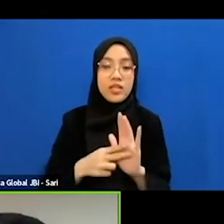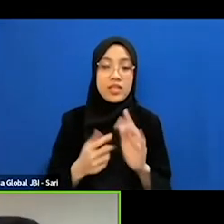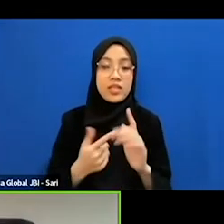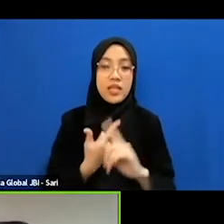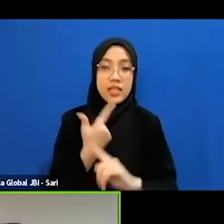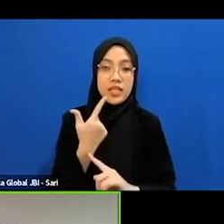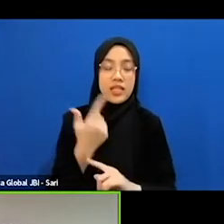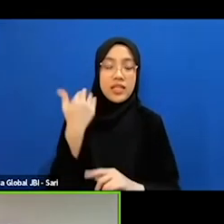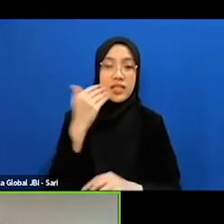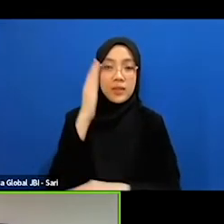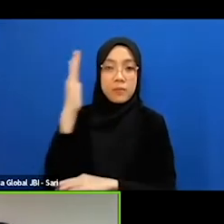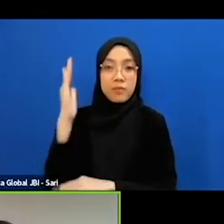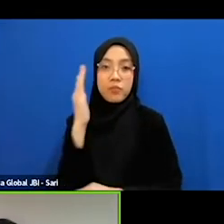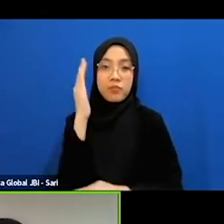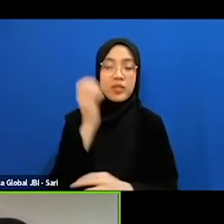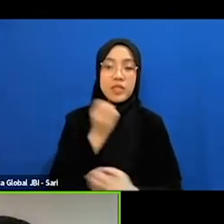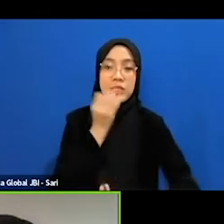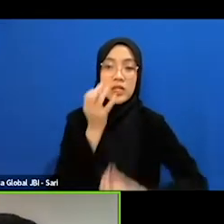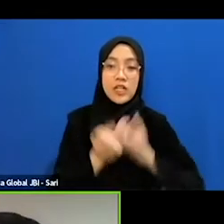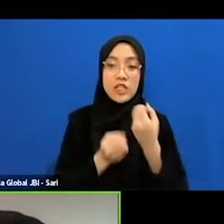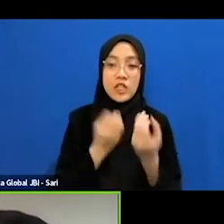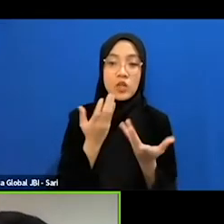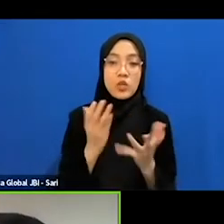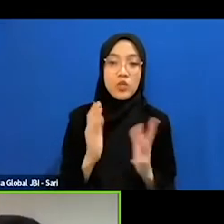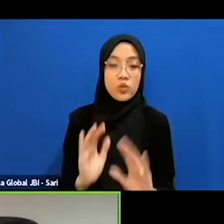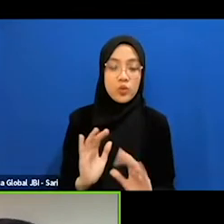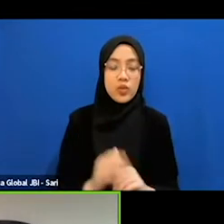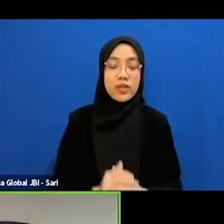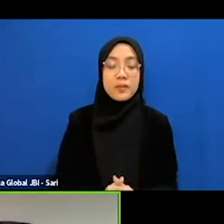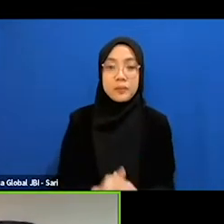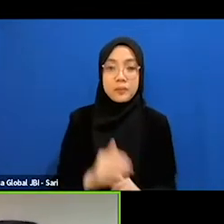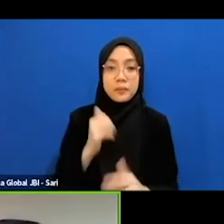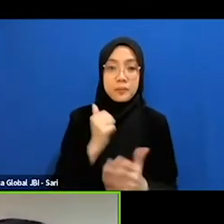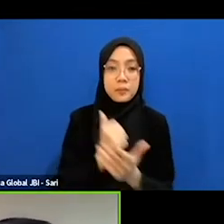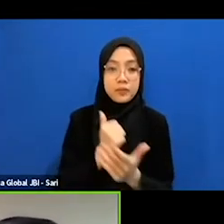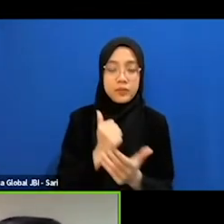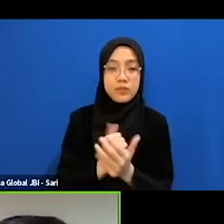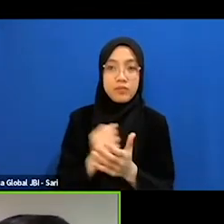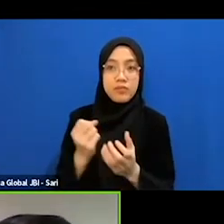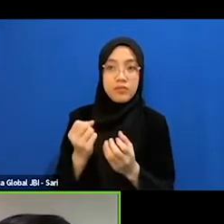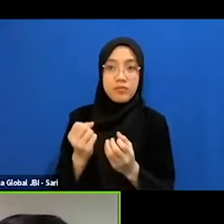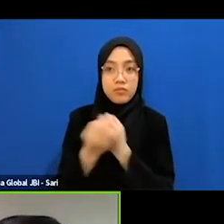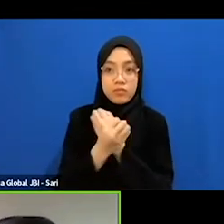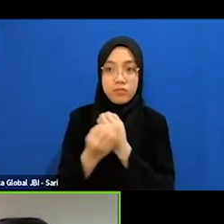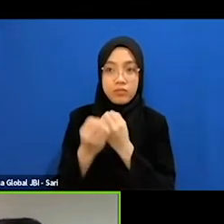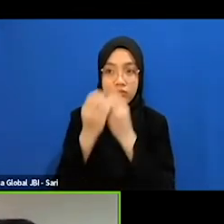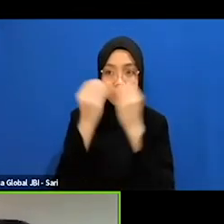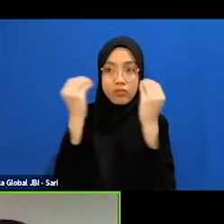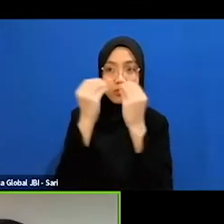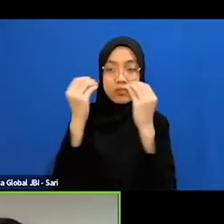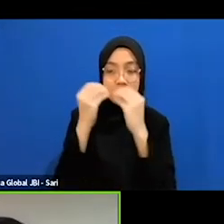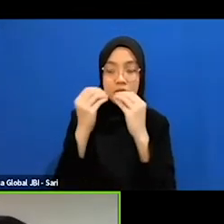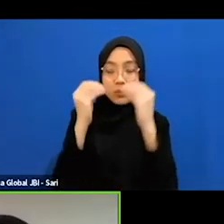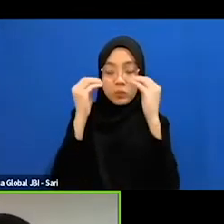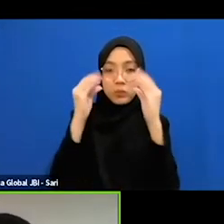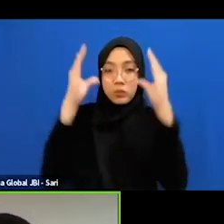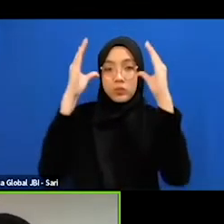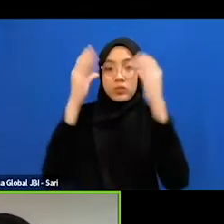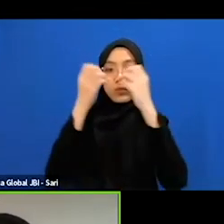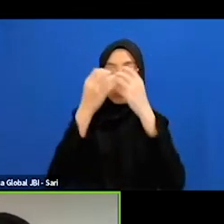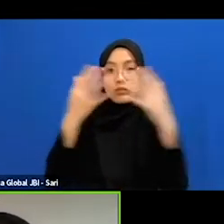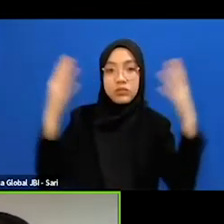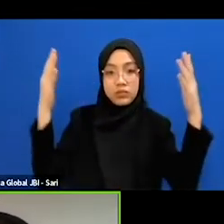uraian-uraian yang sudah diberikan memberikan pencerahan pada kita ke ya